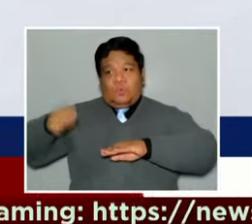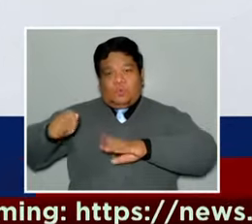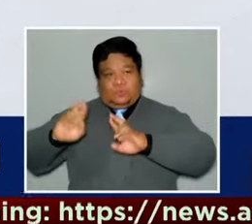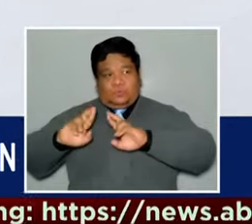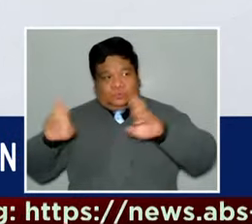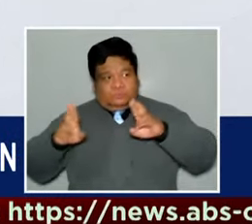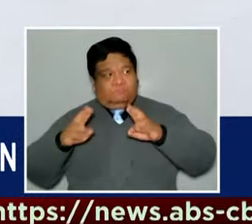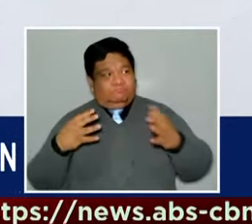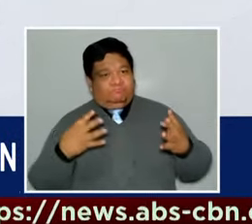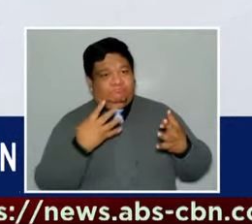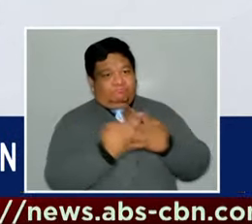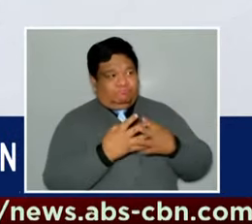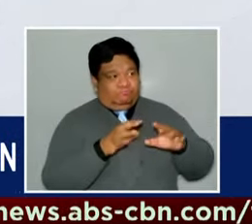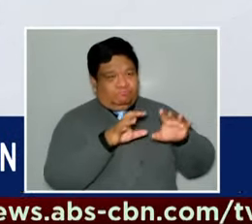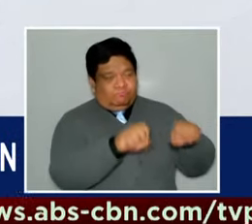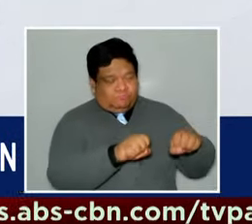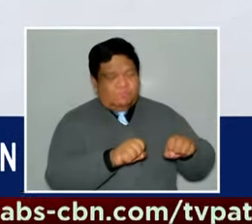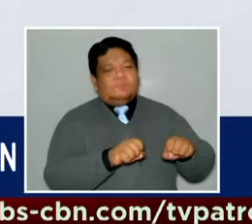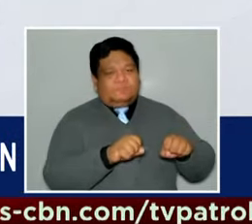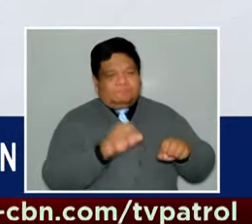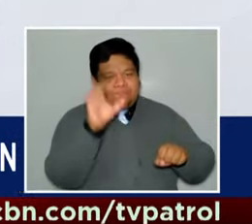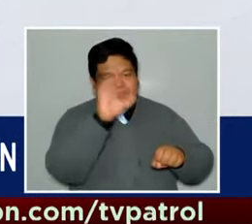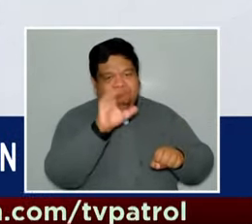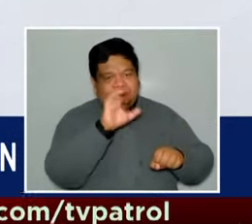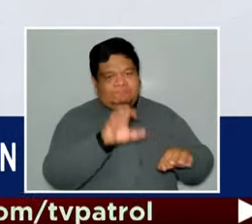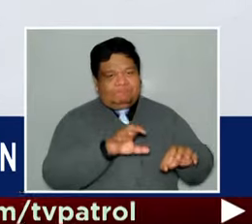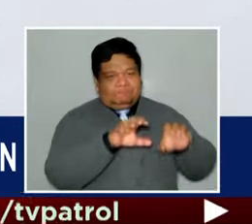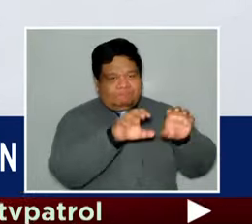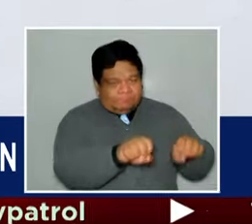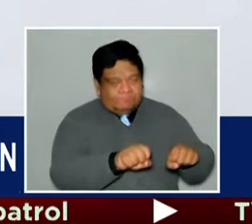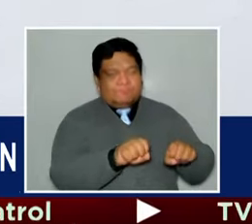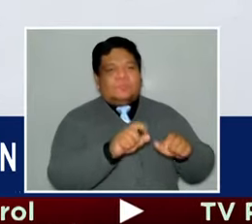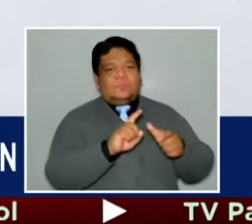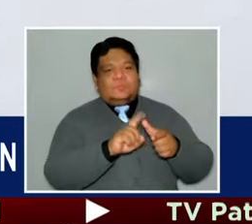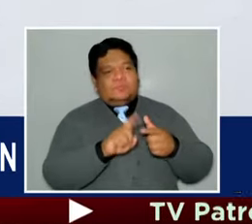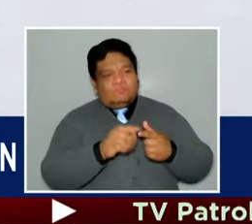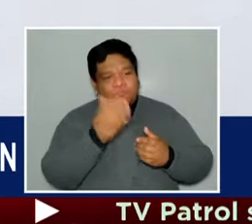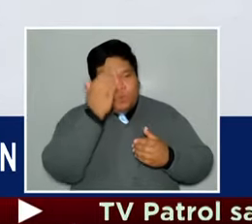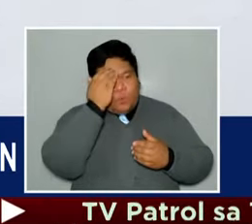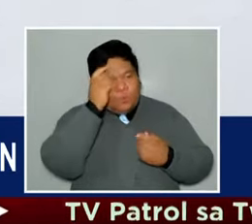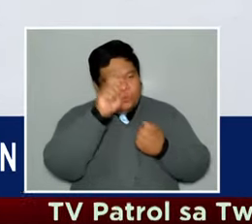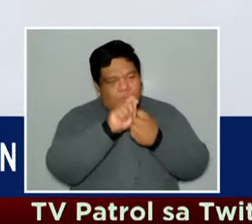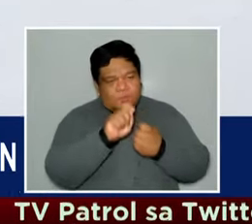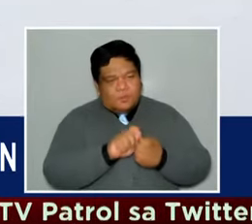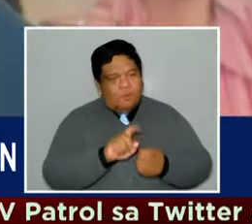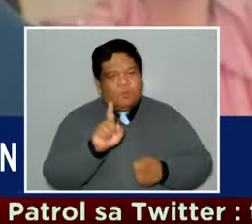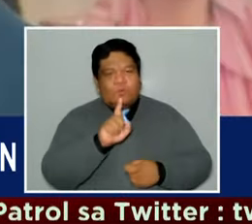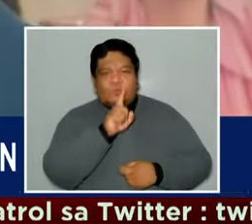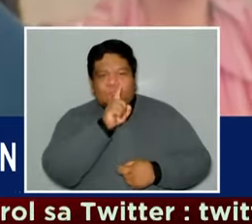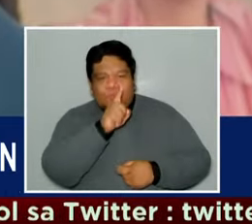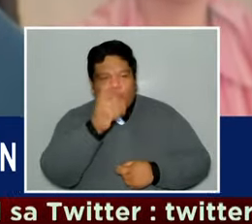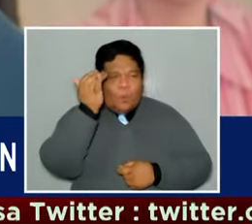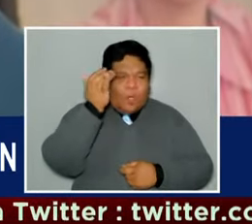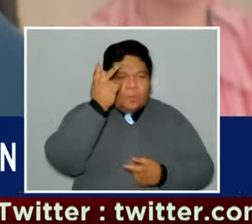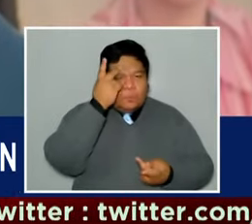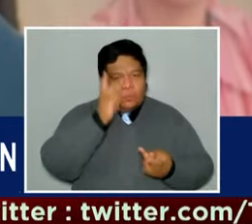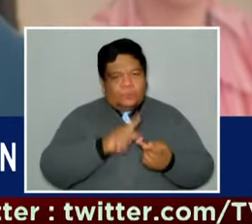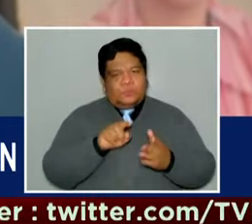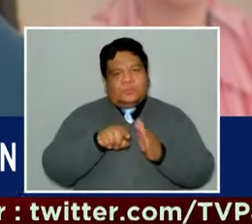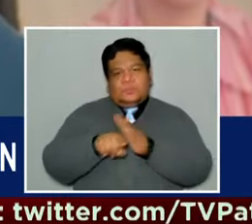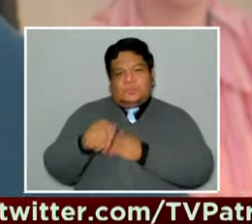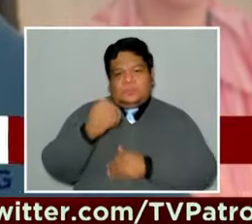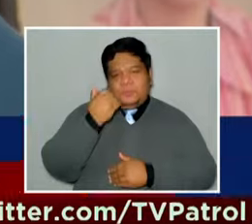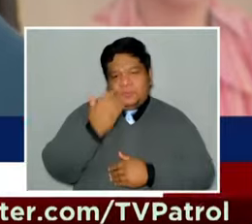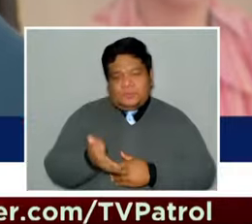natin sila at makakuha pa po na tayo ng mga additional information regarding po dun sa tunay na motibo ng pagkamatay. Sana sumuko